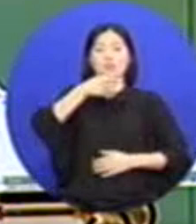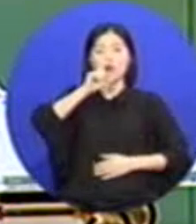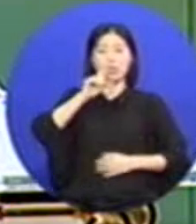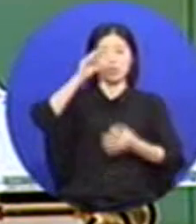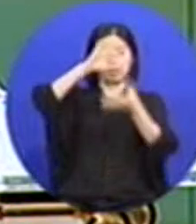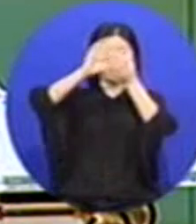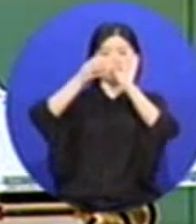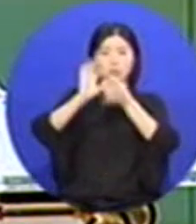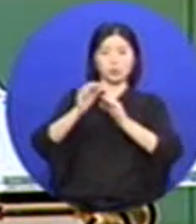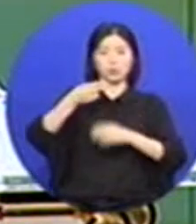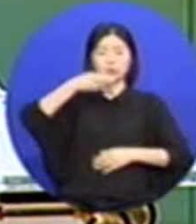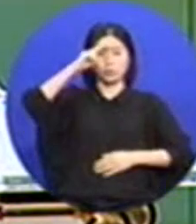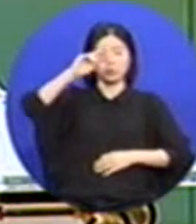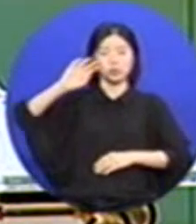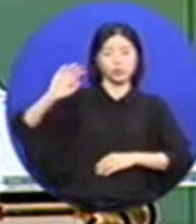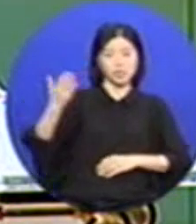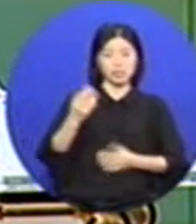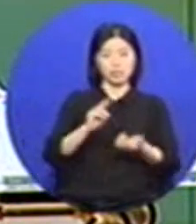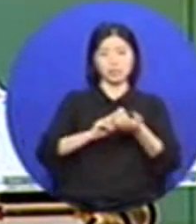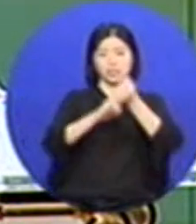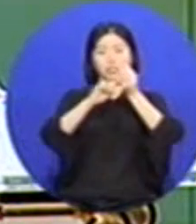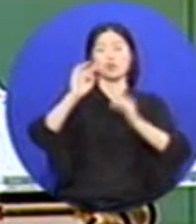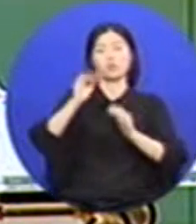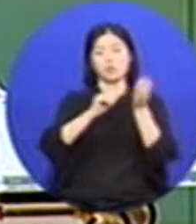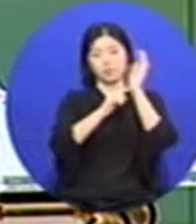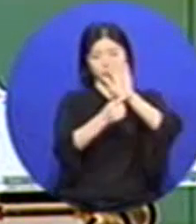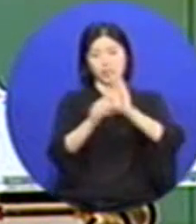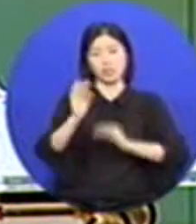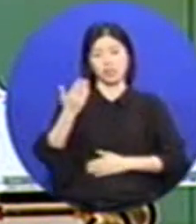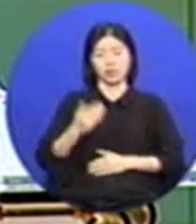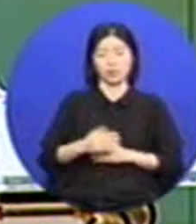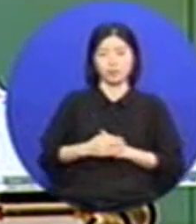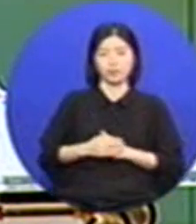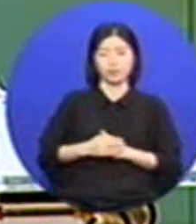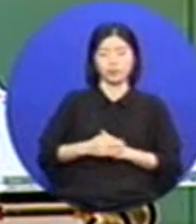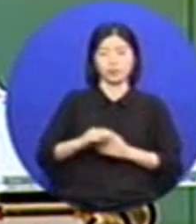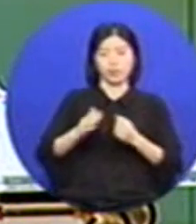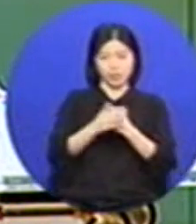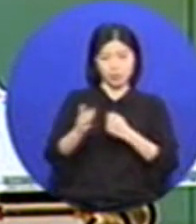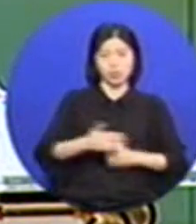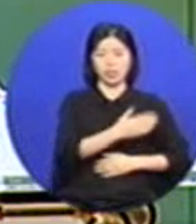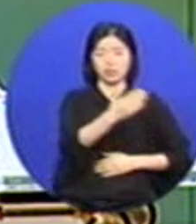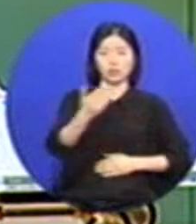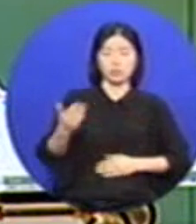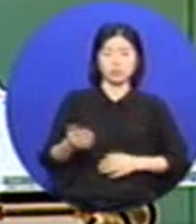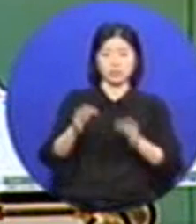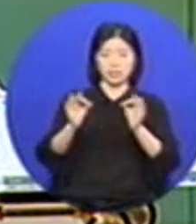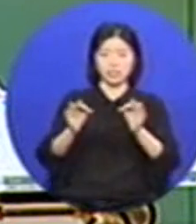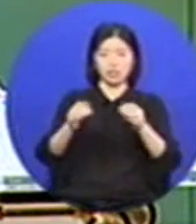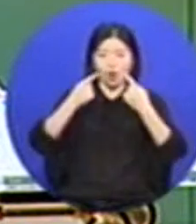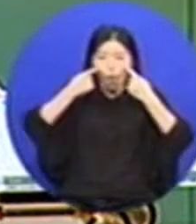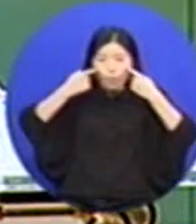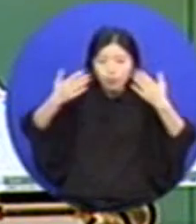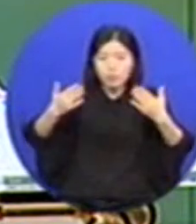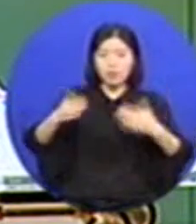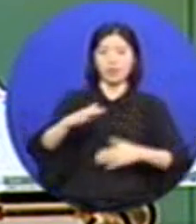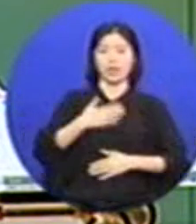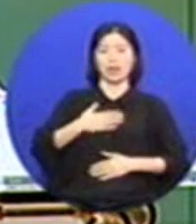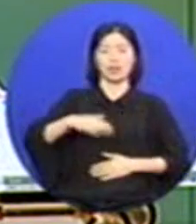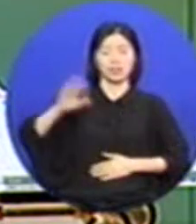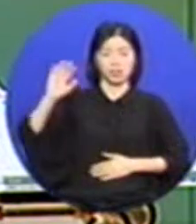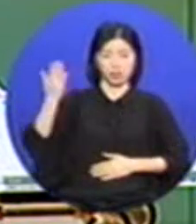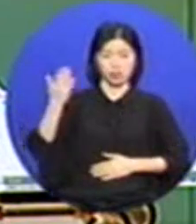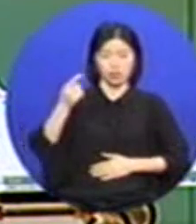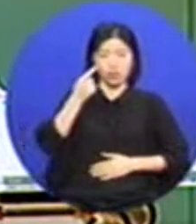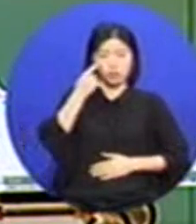기적이 일어났어요 그러니까 여러분 이제는 정말 분명히 아셔야 돼요 눈에